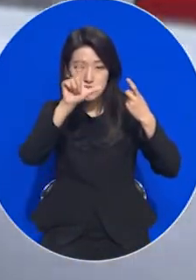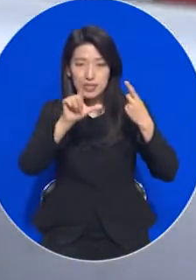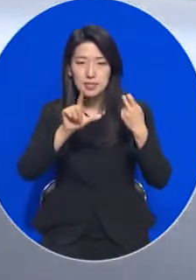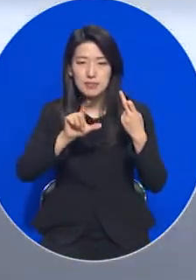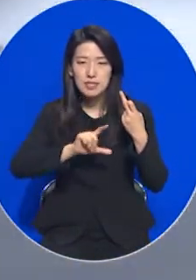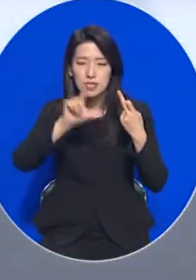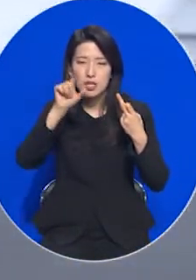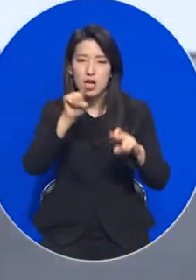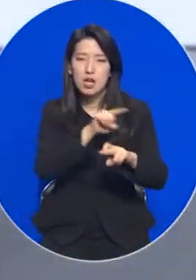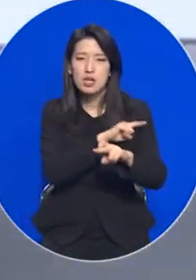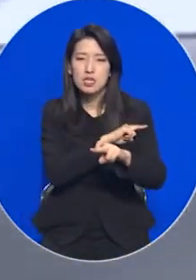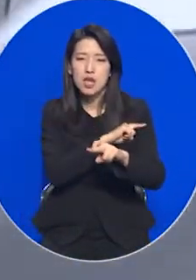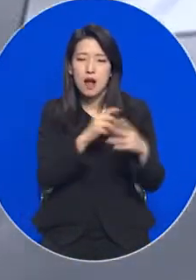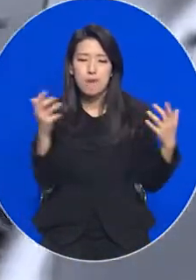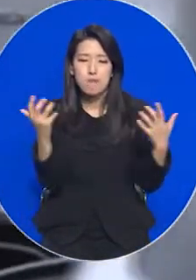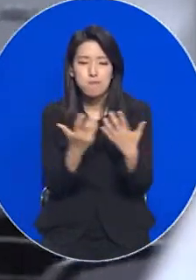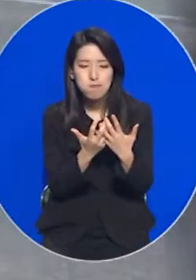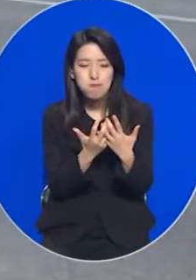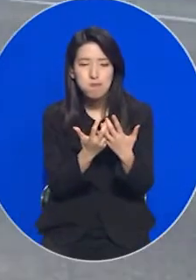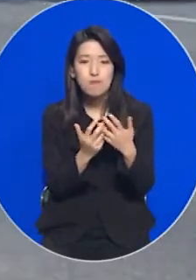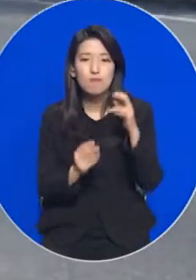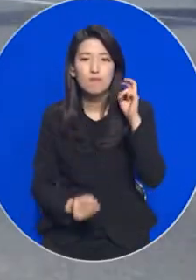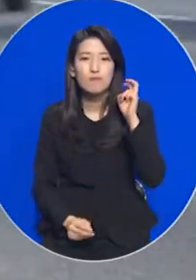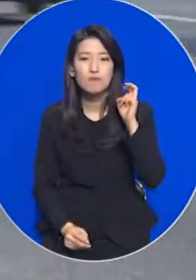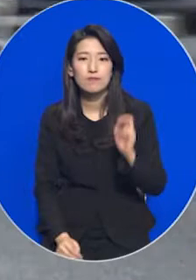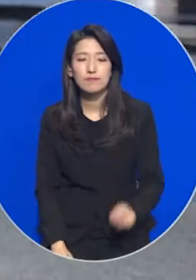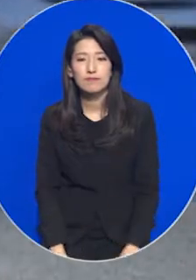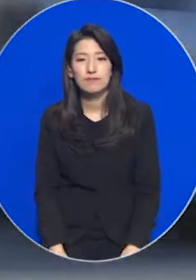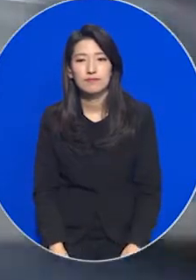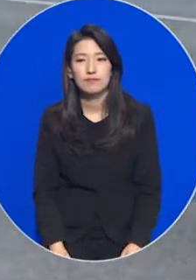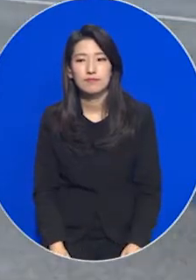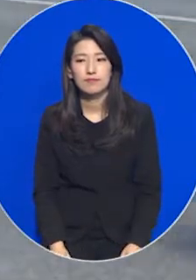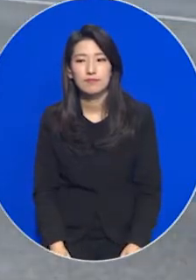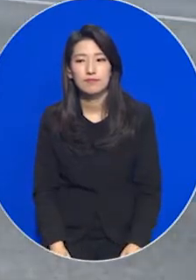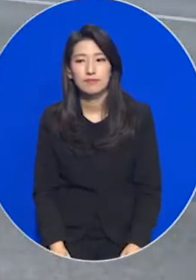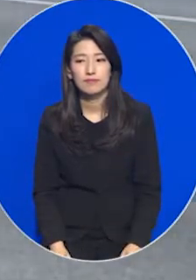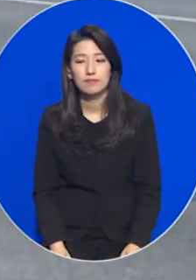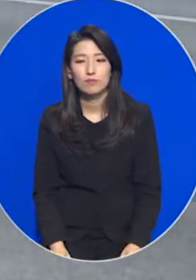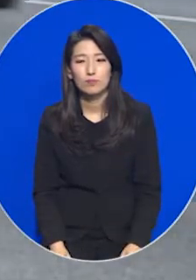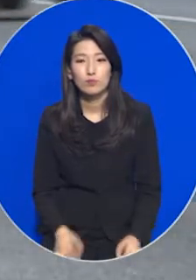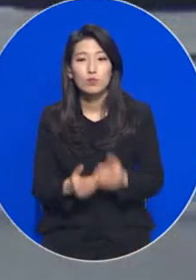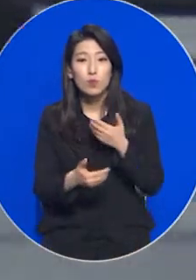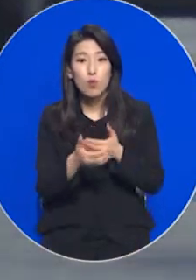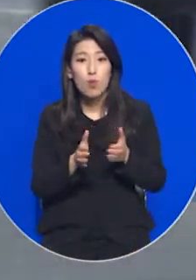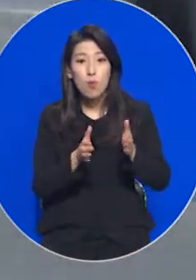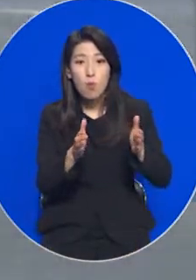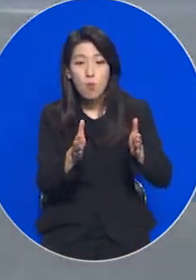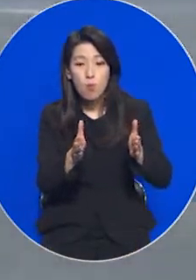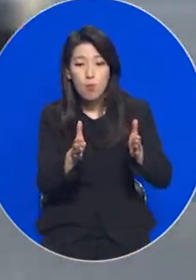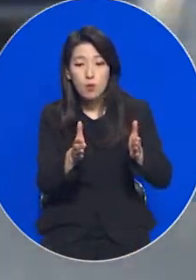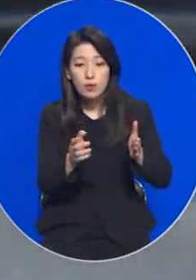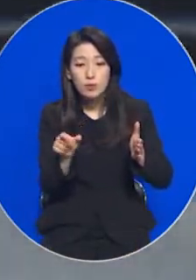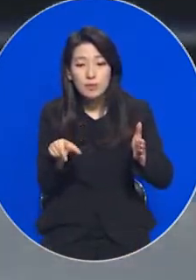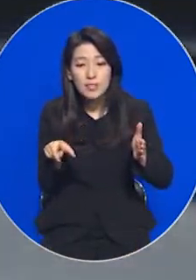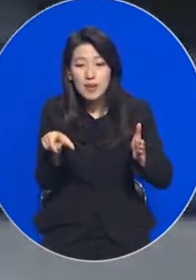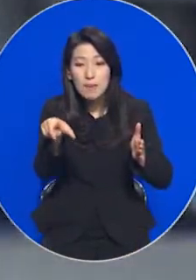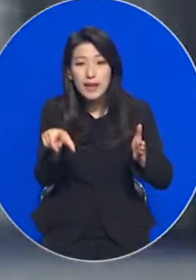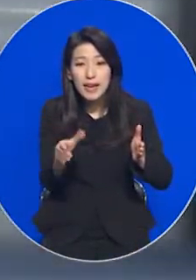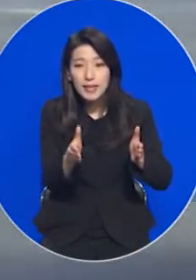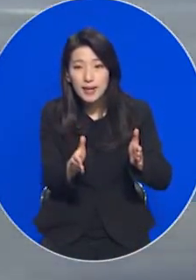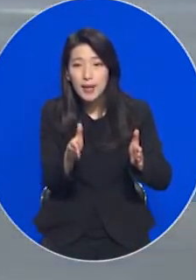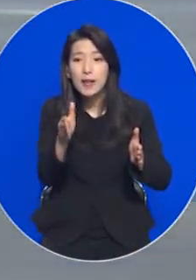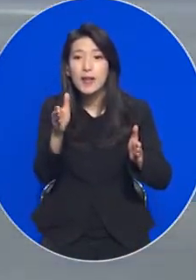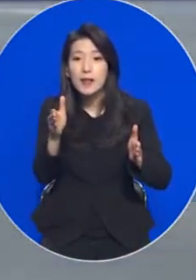가장 혼잡할 것으로 예상했습니다. 교통 혼잡이 예상되는 도로 구간의 확장과 임시 갓길 마련으로